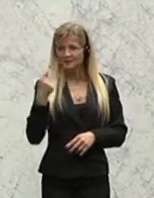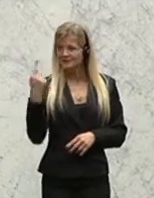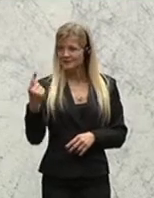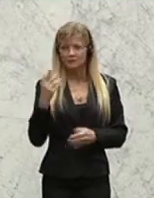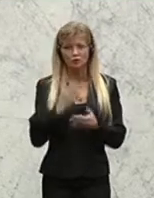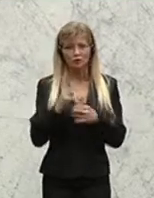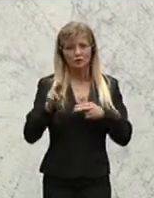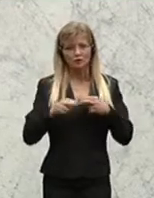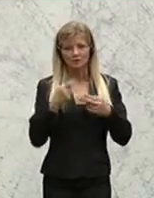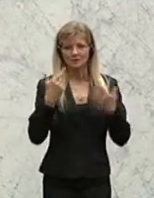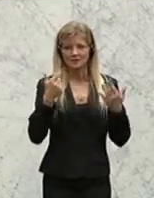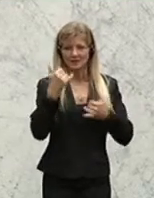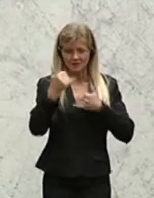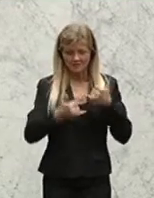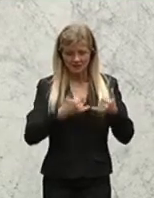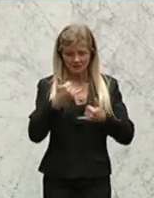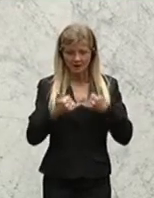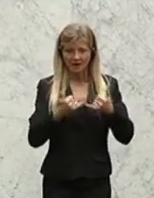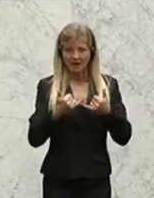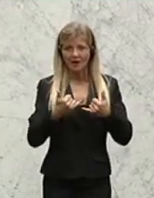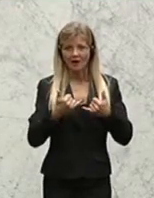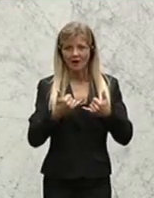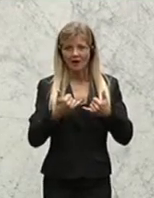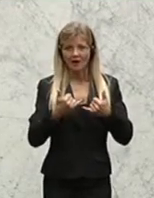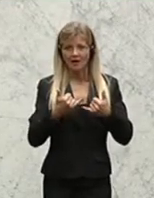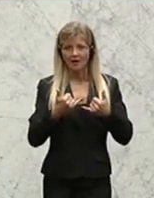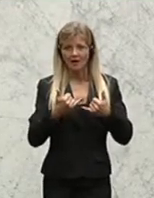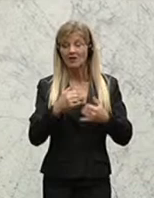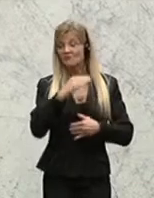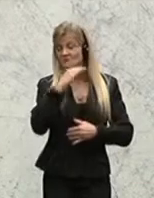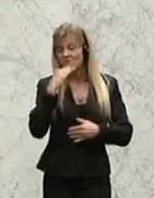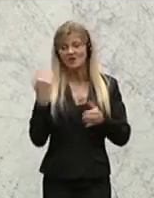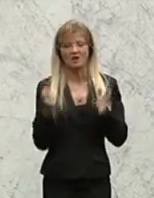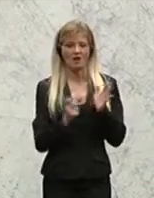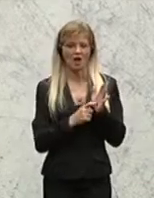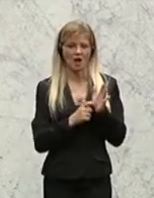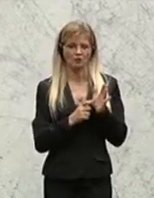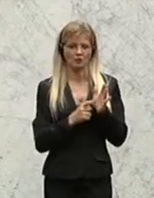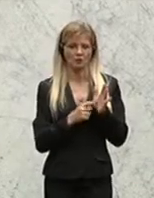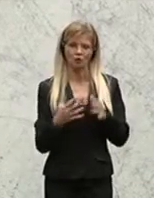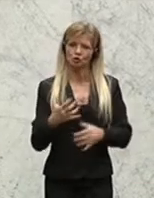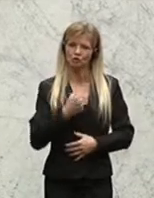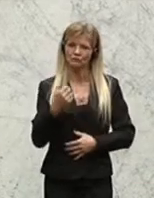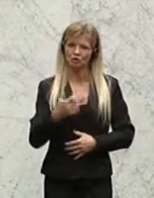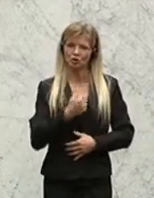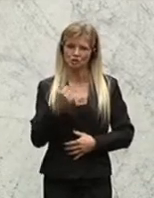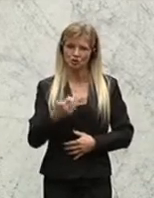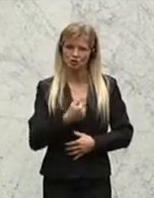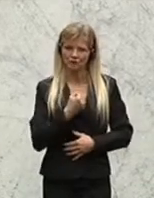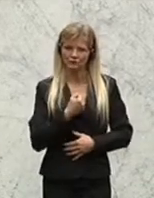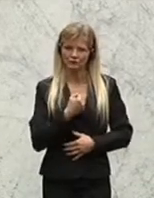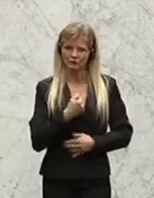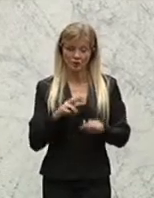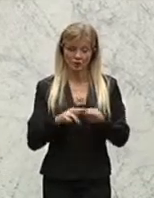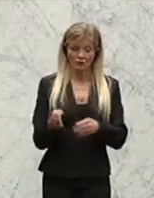mit denen Vorgängerregierungen nicht im Kern konfrontiert waren. Ich erinnere an die Steuerreform